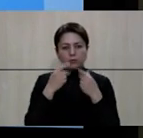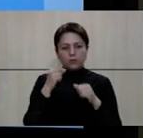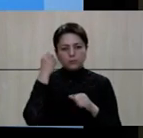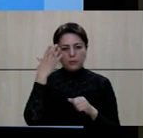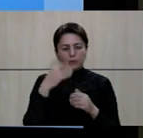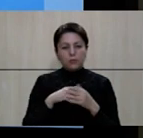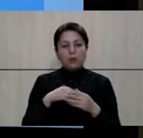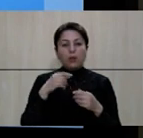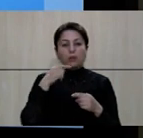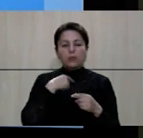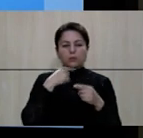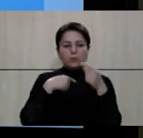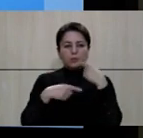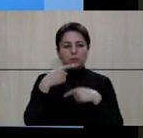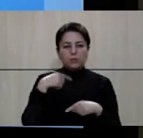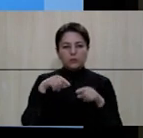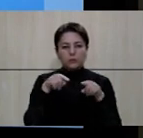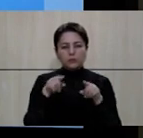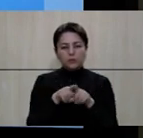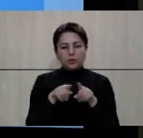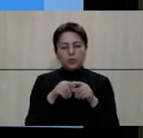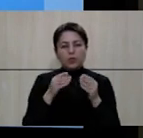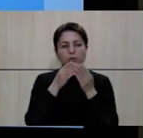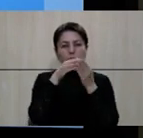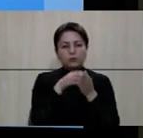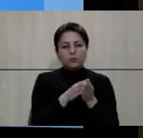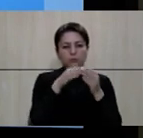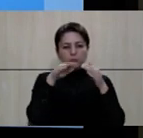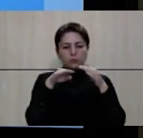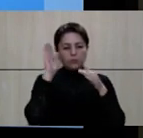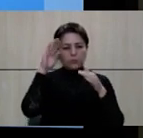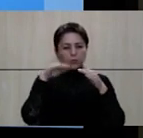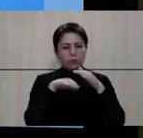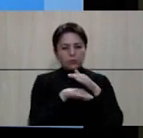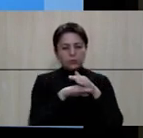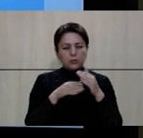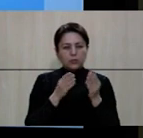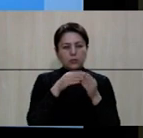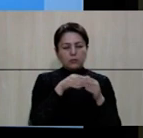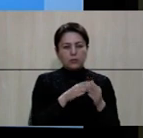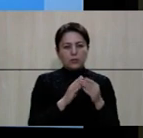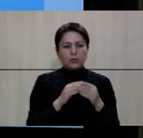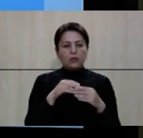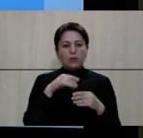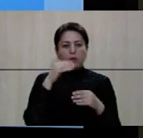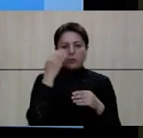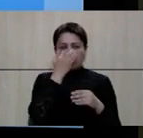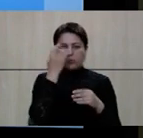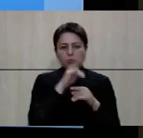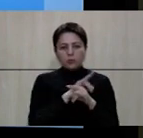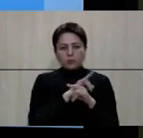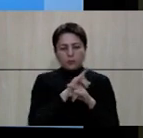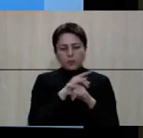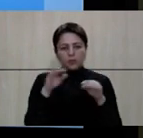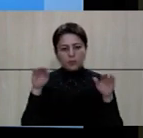Tovushning qaytishini xuddi shunday, demak, suvosti kemalar, ko'rshapalaklar hamda delfinlar xuddi shunday